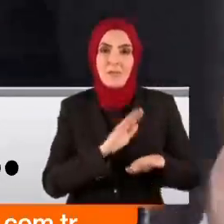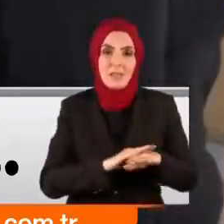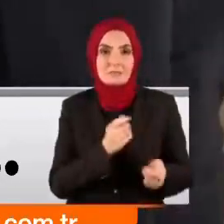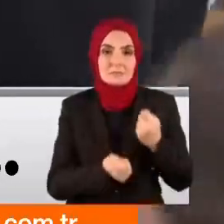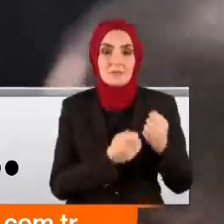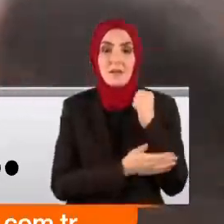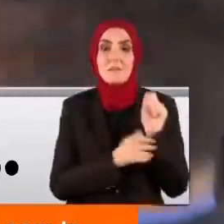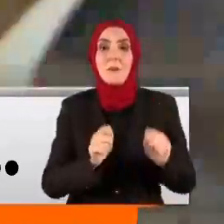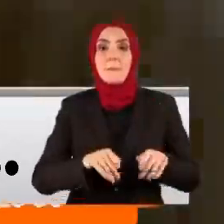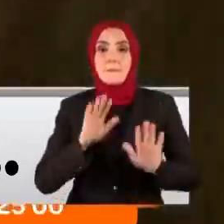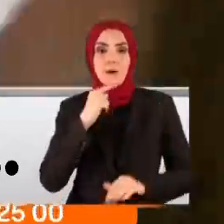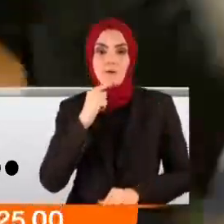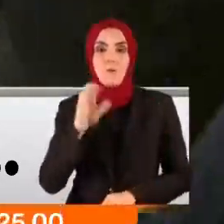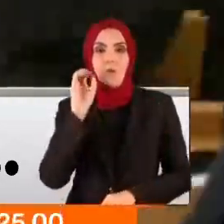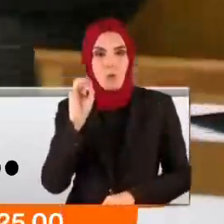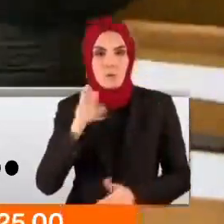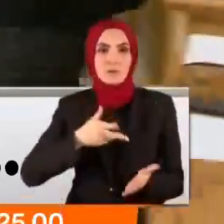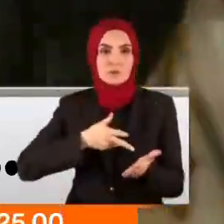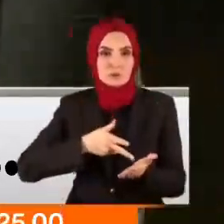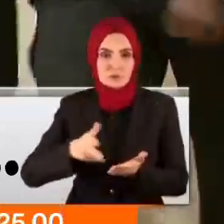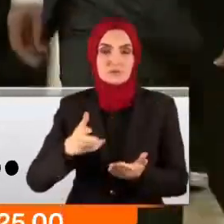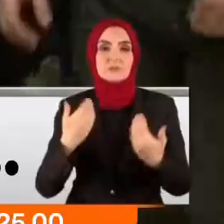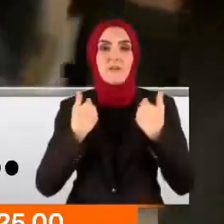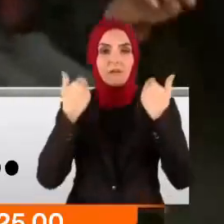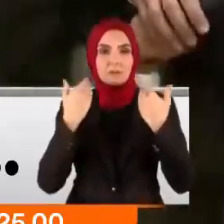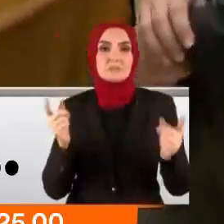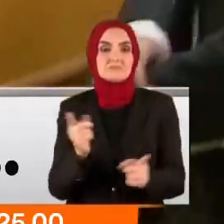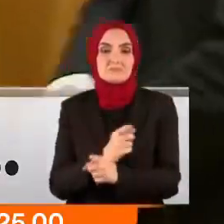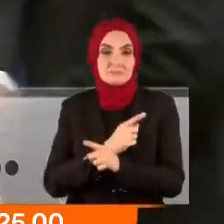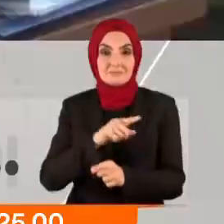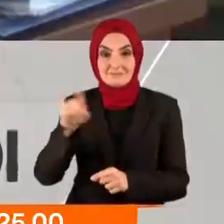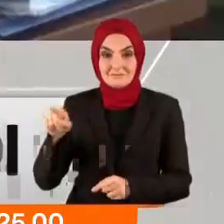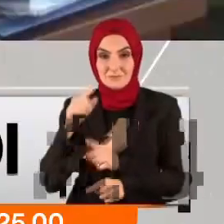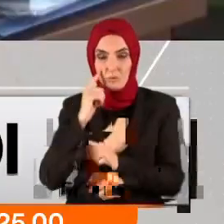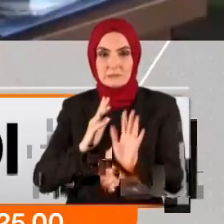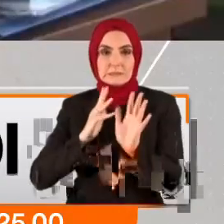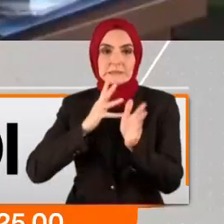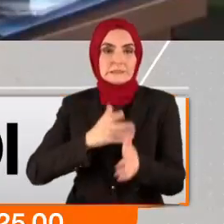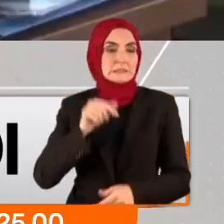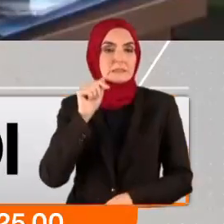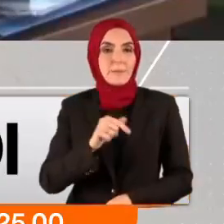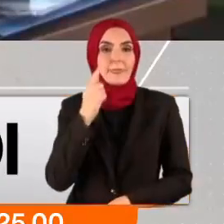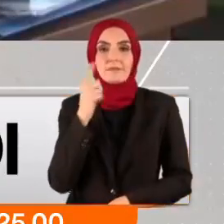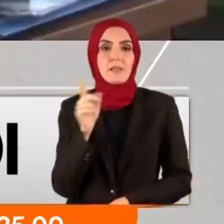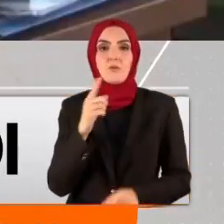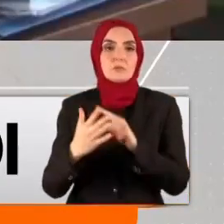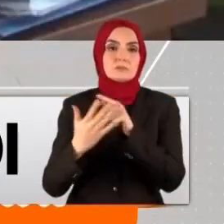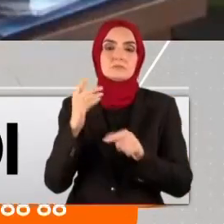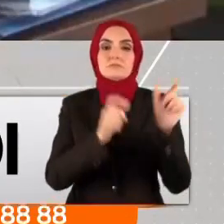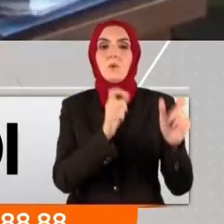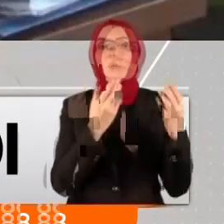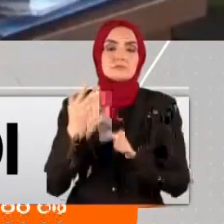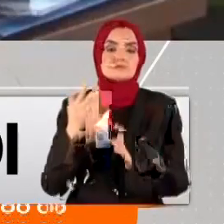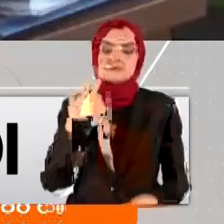iş adamları, yatırımcılar, yargı mensupları derken tehdit sırası bürokratlara geldi. Emir almıştım diyerek bu